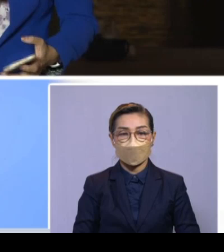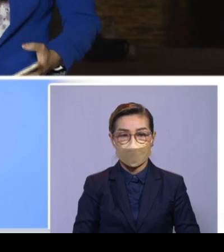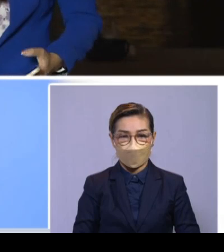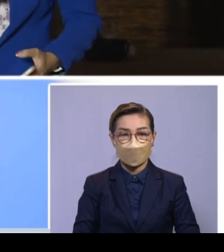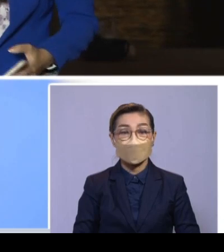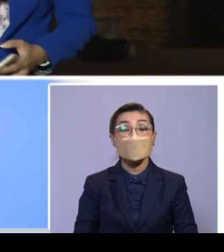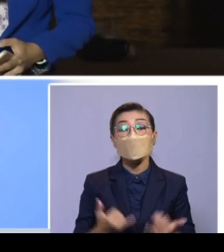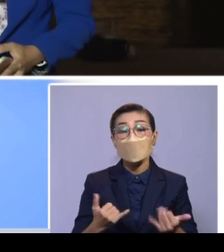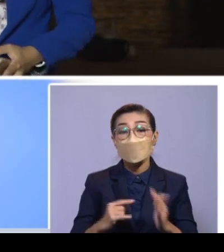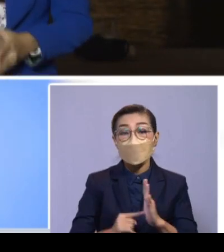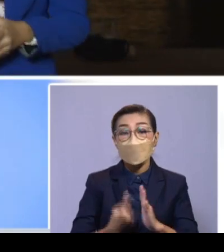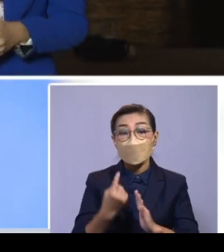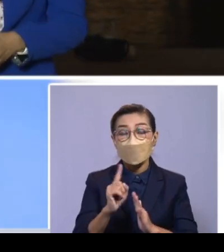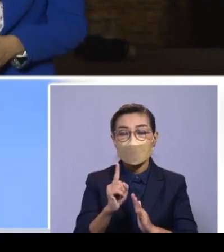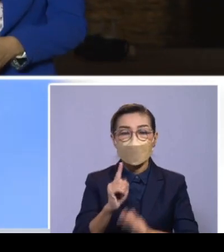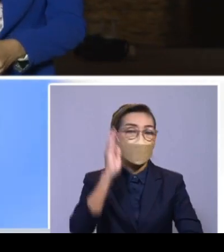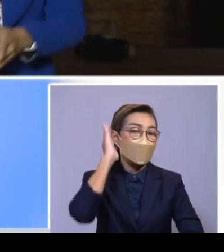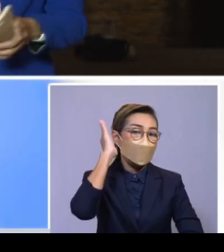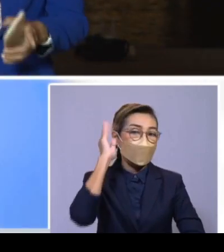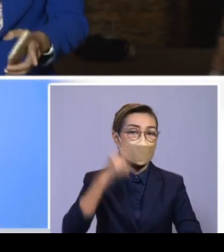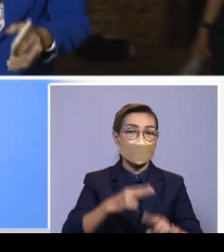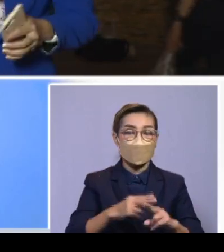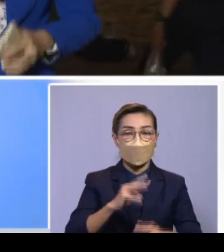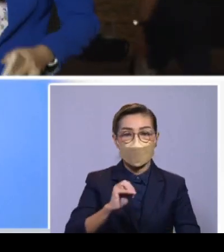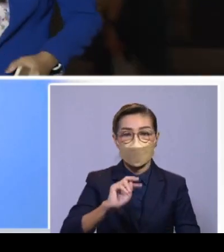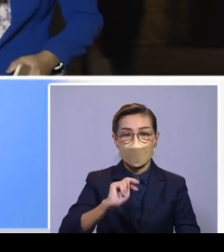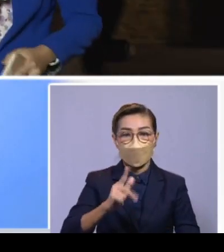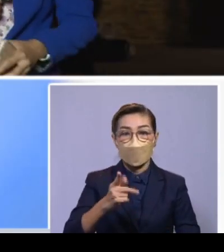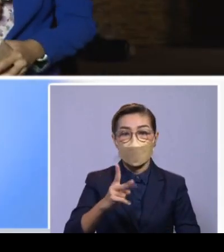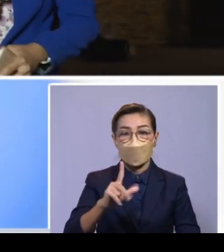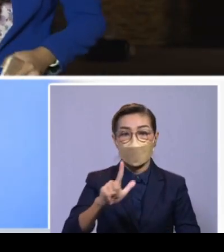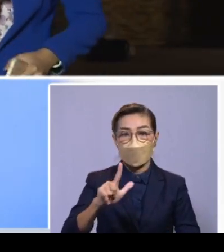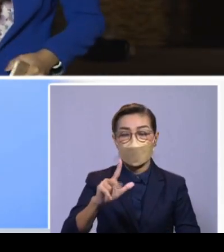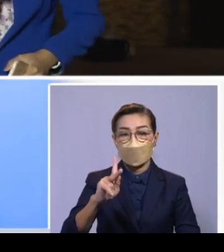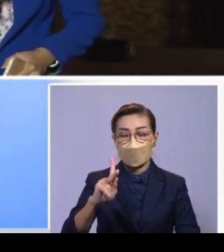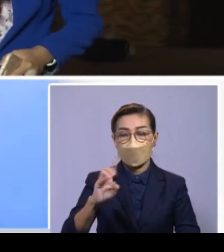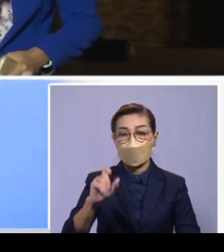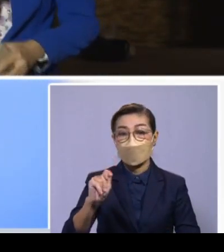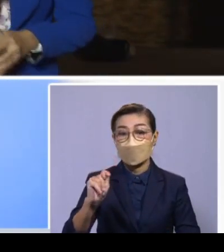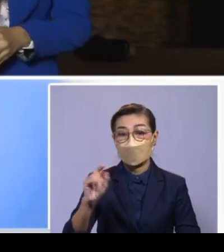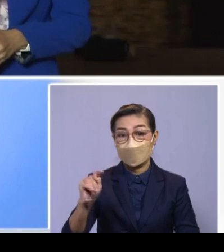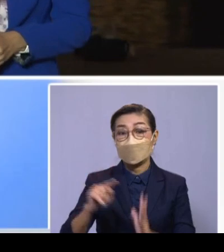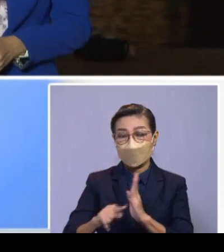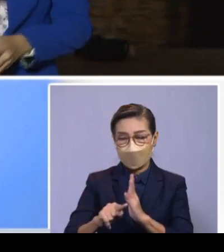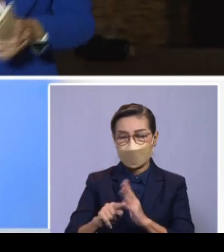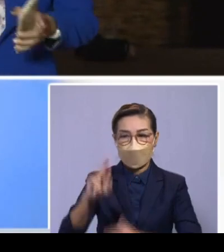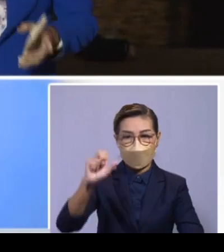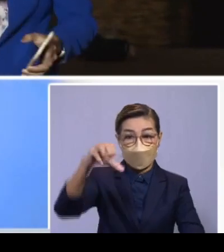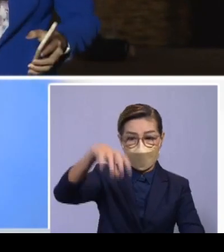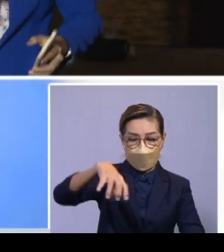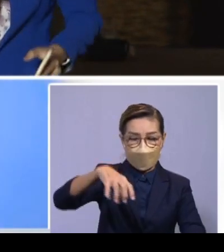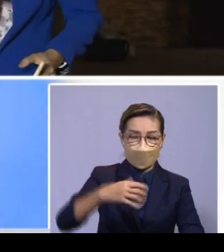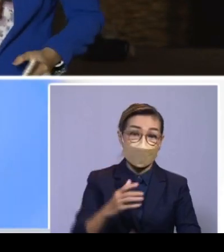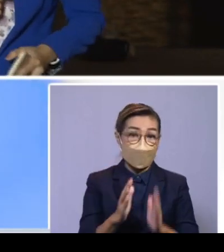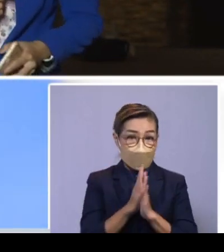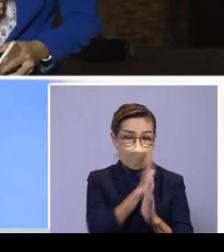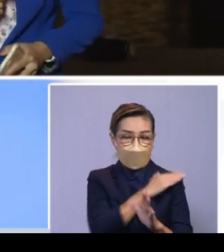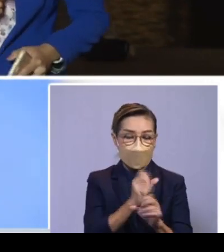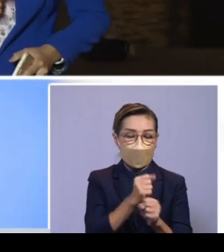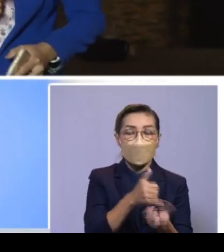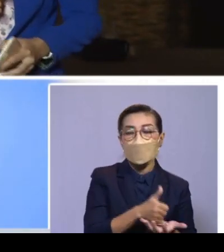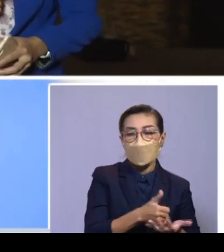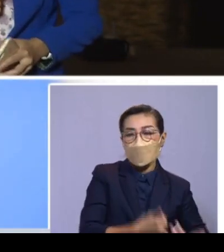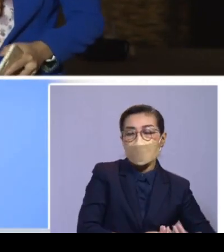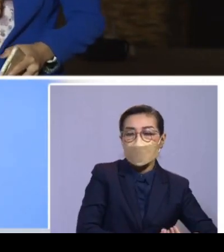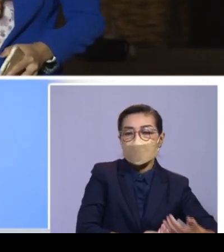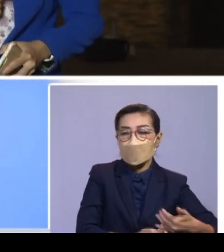ค่ะวันนี้เริ่มต้นที่นายมงคลกิจนะคะอุ้มพระเข้ามากลางสภาพร้อมขอบิณฑบาตจากพลเอกประยุทธ์ให้ลาออกจากตำแหน่งนายก